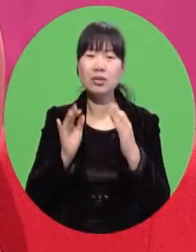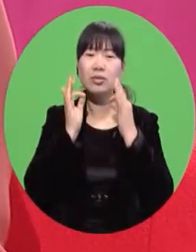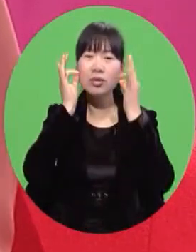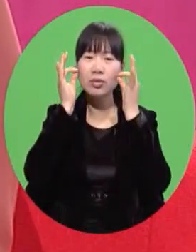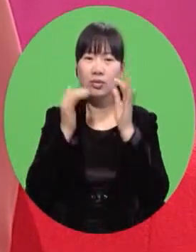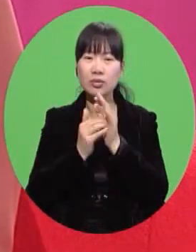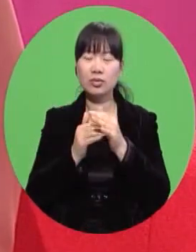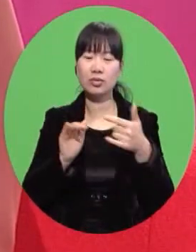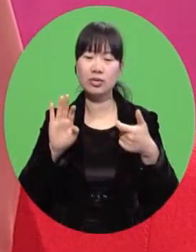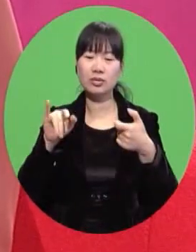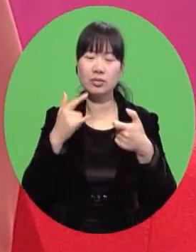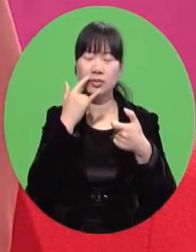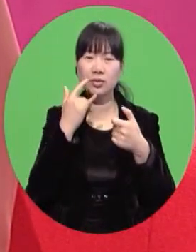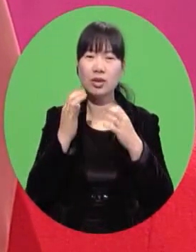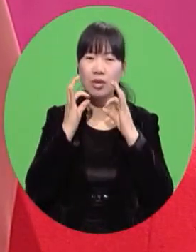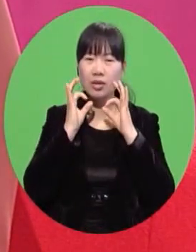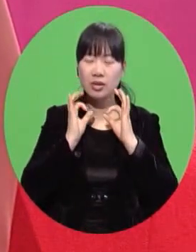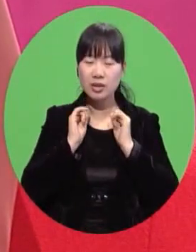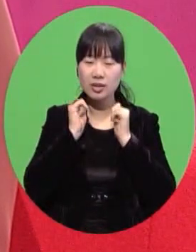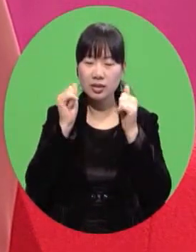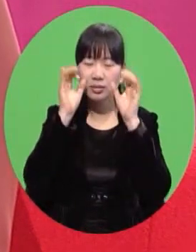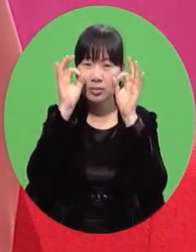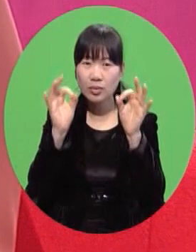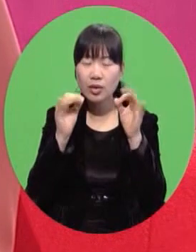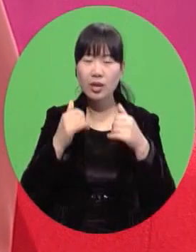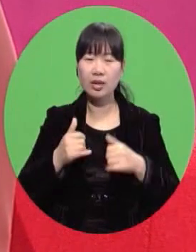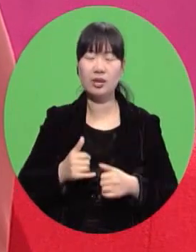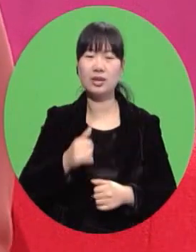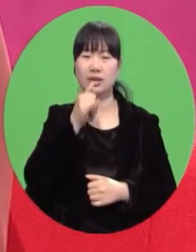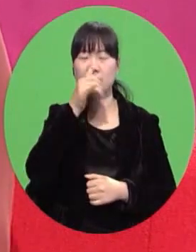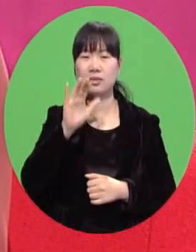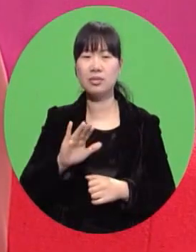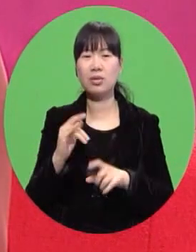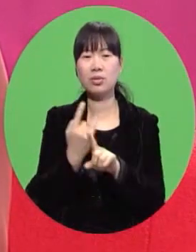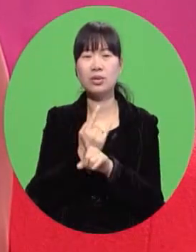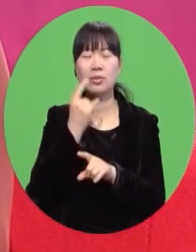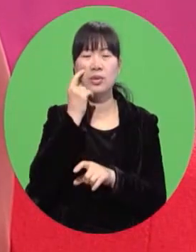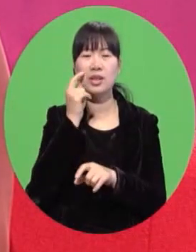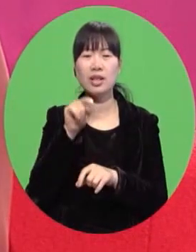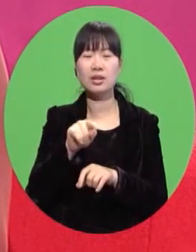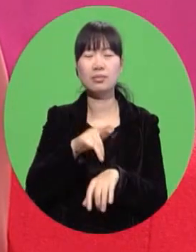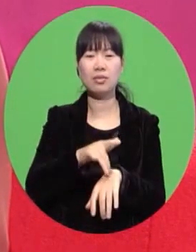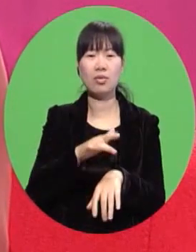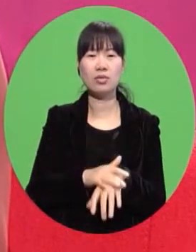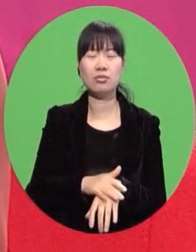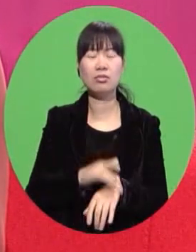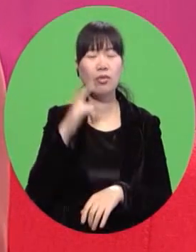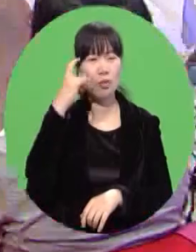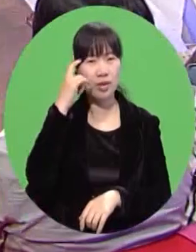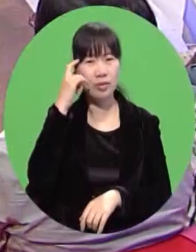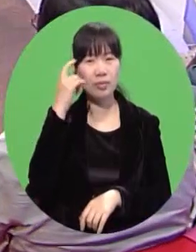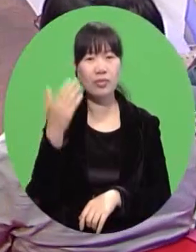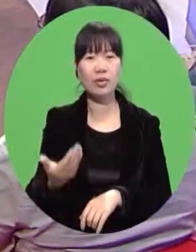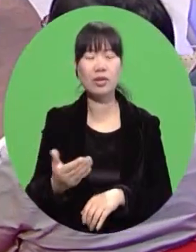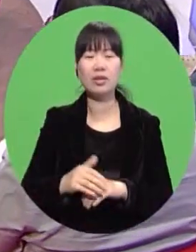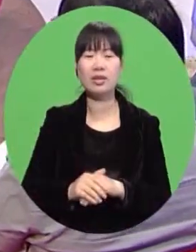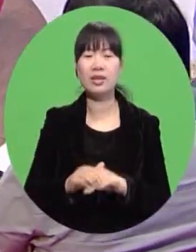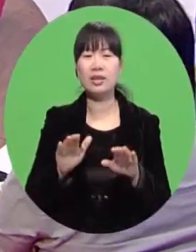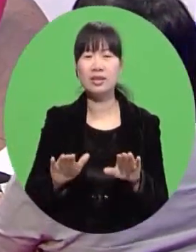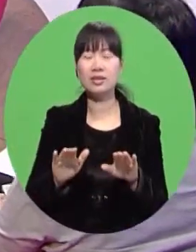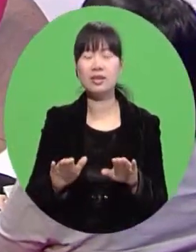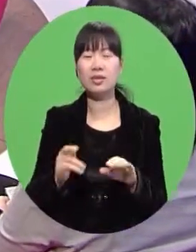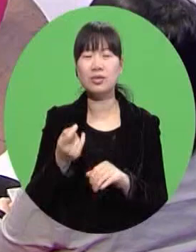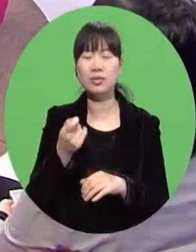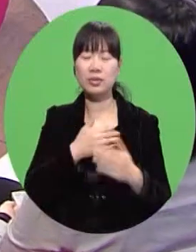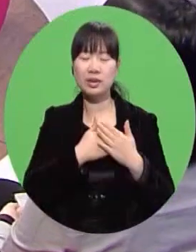또 60번 부모 열심히 보시면서 나름대로 노력을 하셨는데도 고치지 못한 이 버릇 네. 왜 그럴까요, 선생님? 근데 이제 이렇게